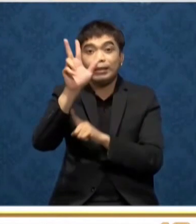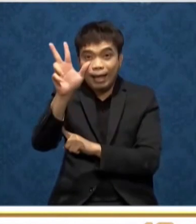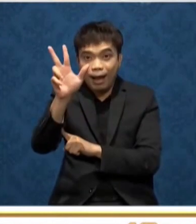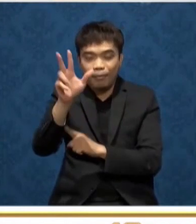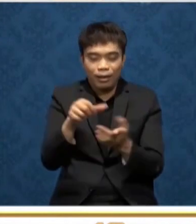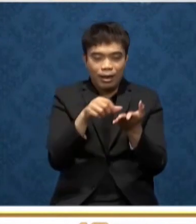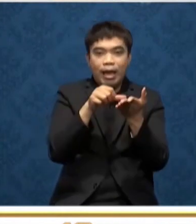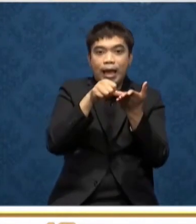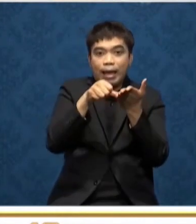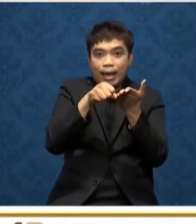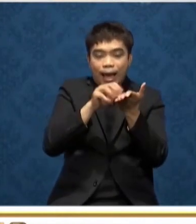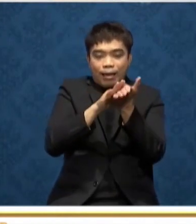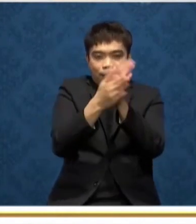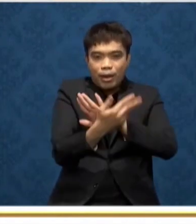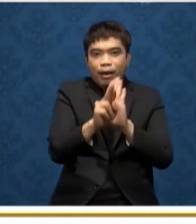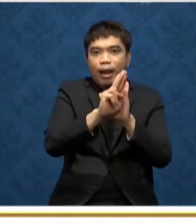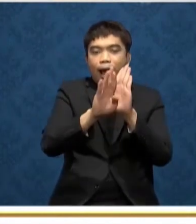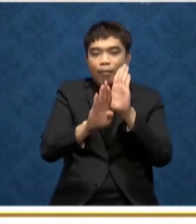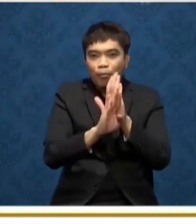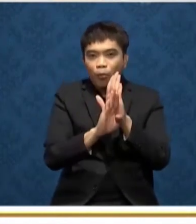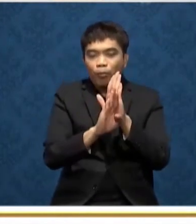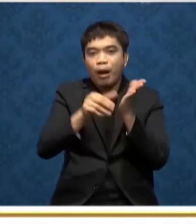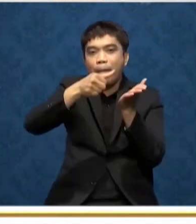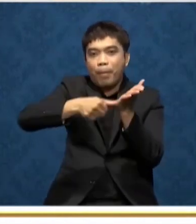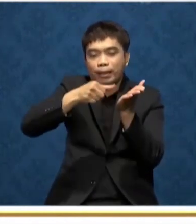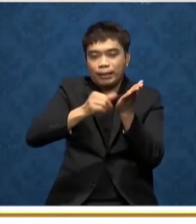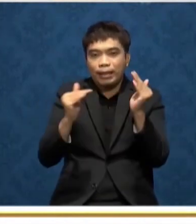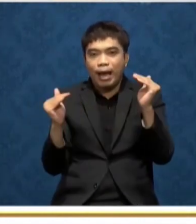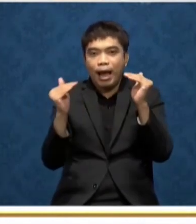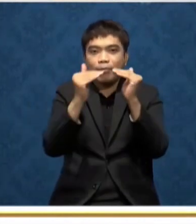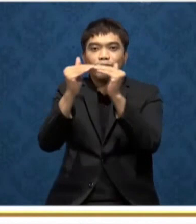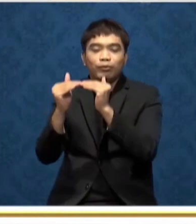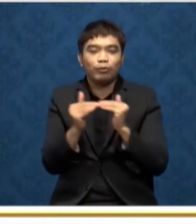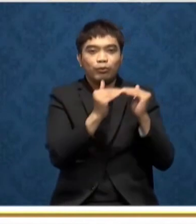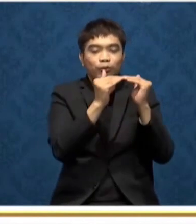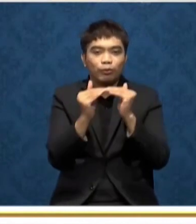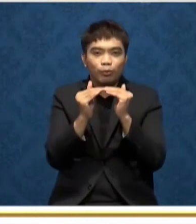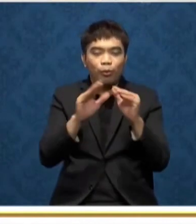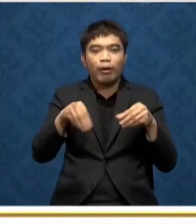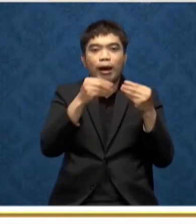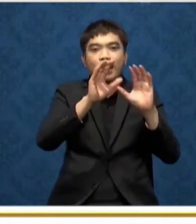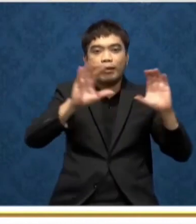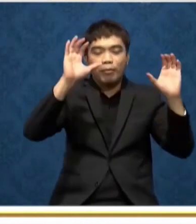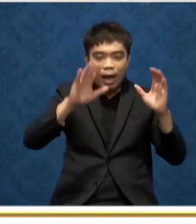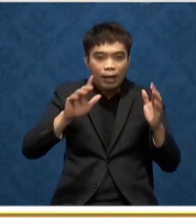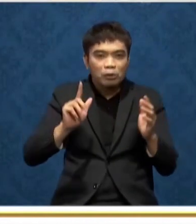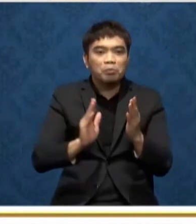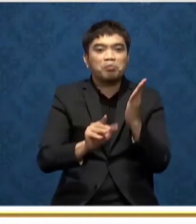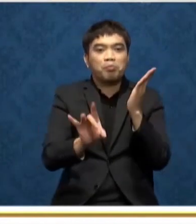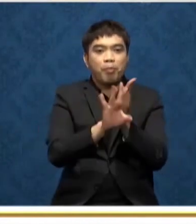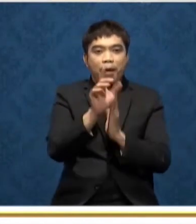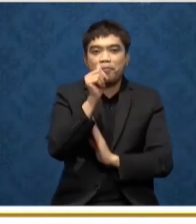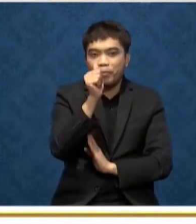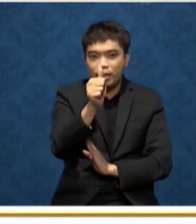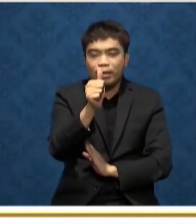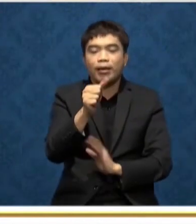บปุงระบบภาษีอากรให้มความเป็ธรรมลความเหลอมล้ำเพิ่มพรายๆของรดในด้านต่ๆอย่างมประสิทธิภาพมีการระ